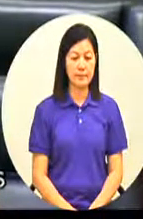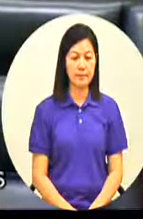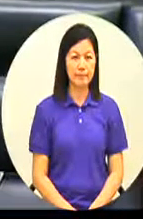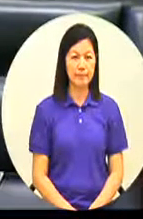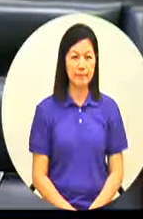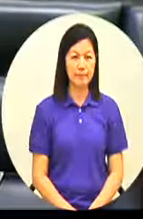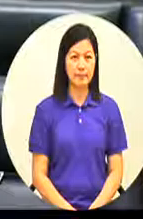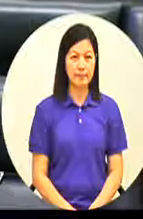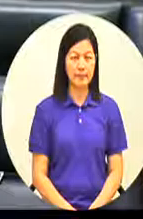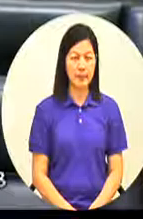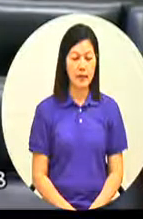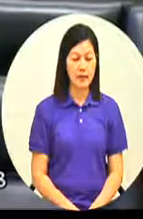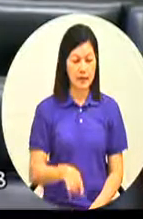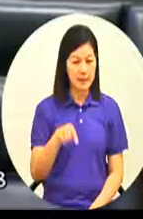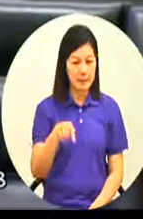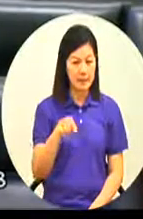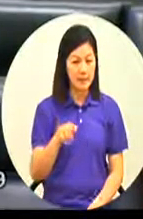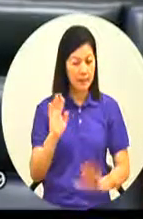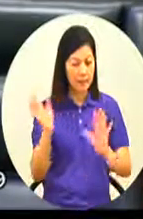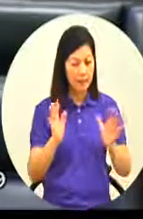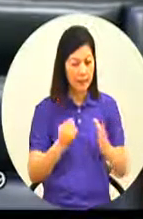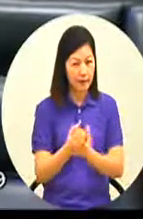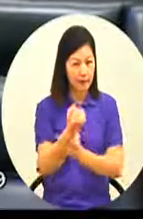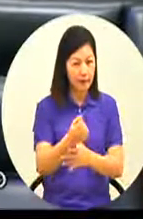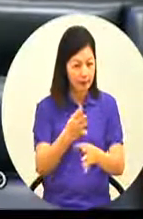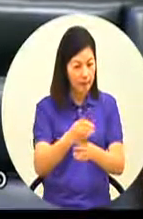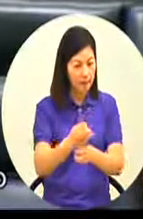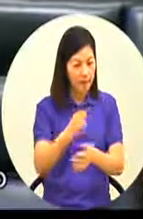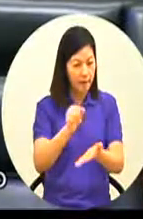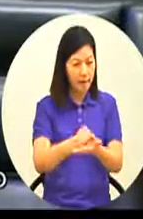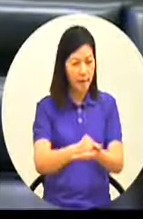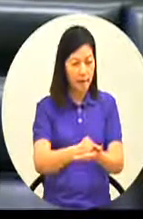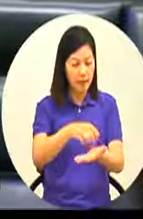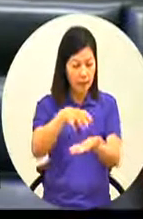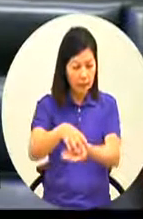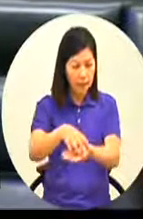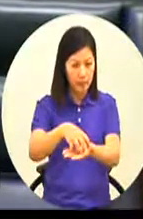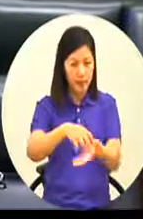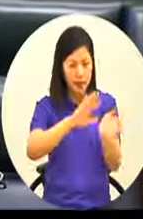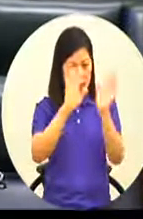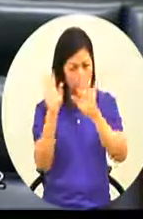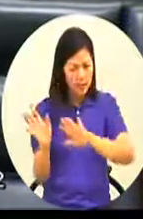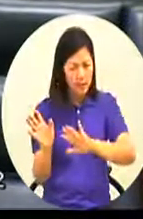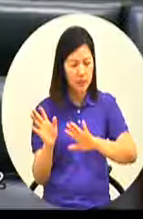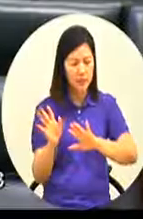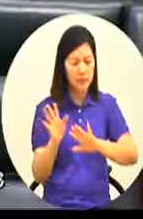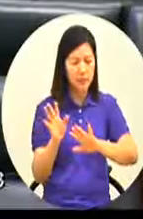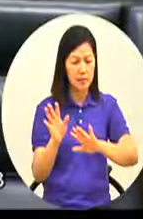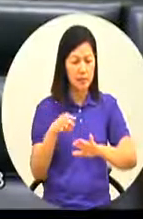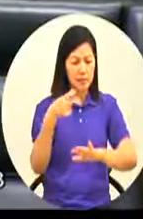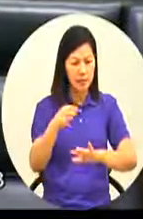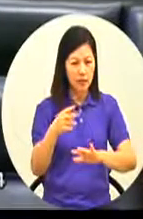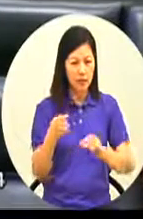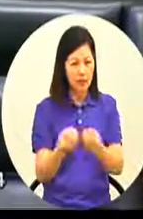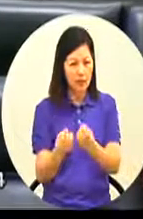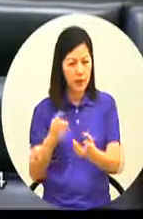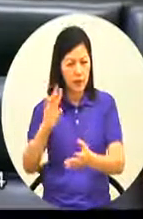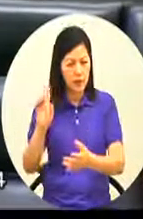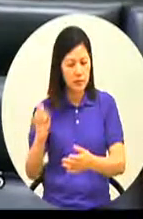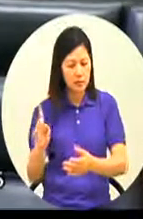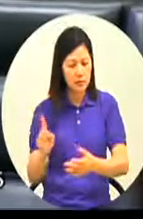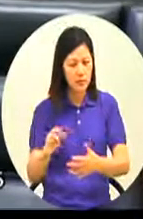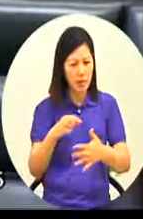啊？咱这囡仔出生证明啊，他的什么情况，伊是什么情形，伊是什么情形之下来较无符合这一